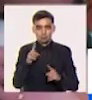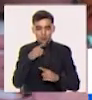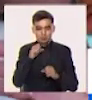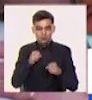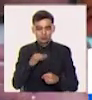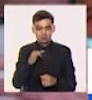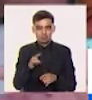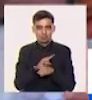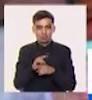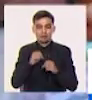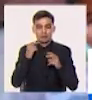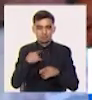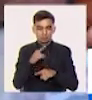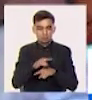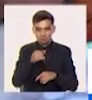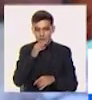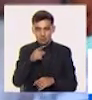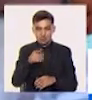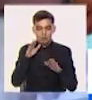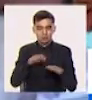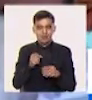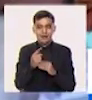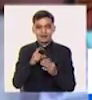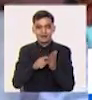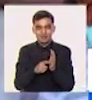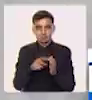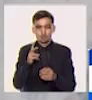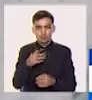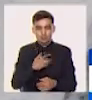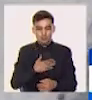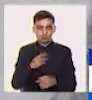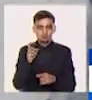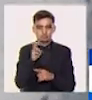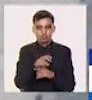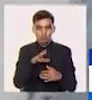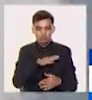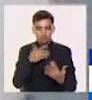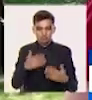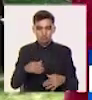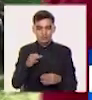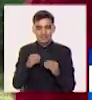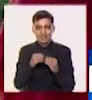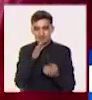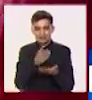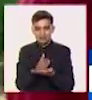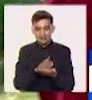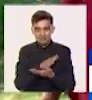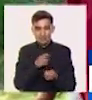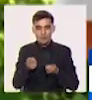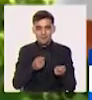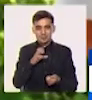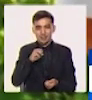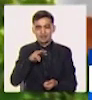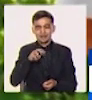деп өтіріктік айтып айтайық. Тек барды жаңағы 11-ші класс оқыған балам ғана барып. 10 жылдан бері осы округті басқарып отырған Сатыбалды Қамбарбеков